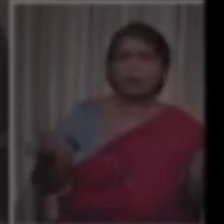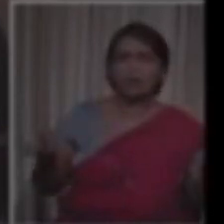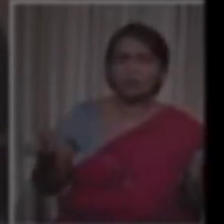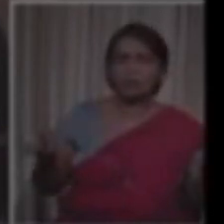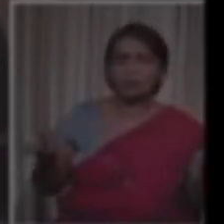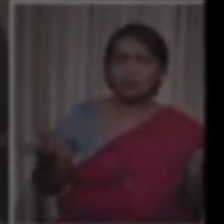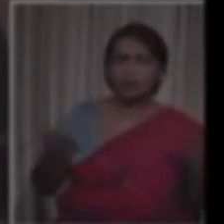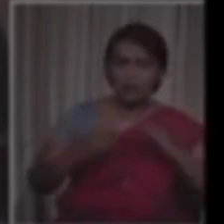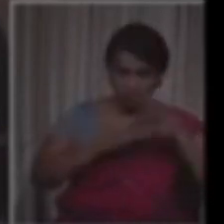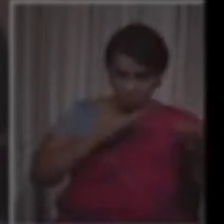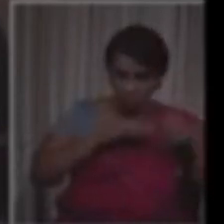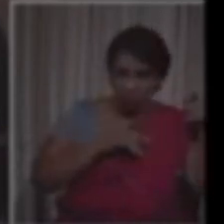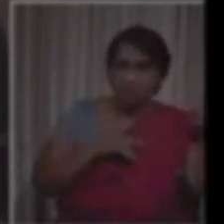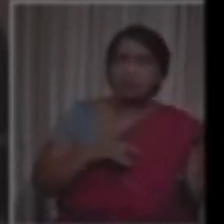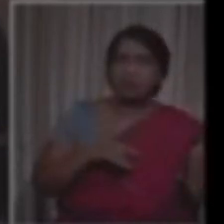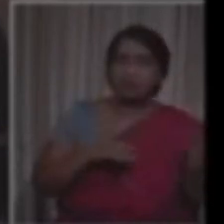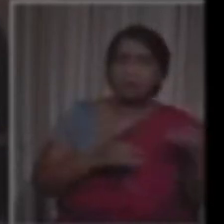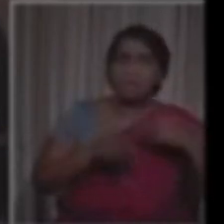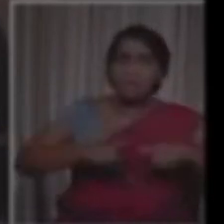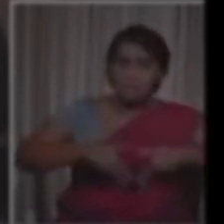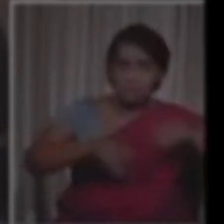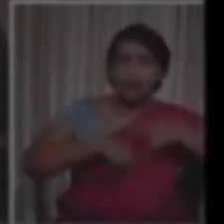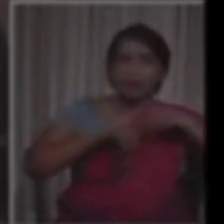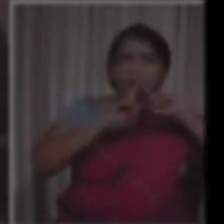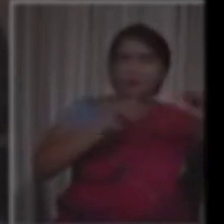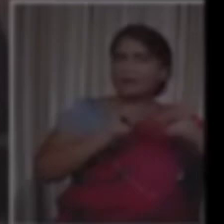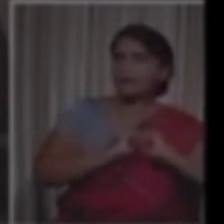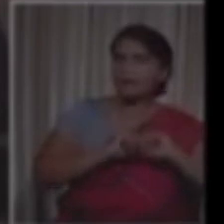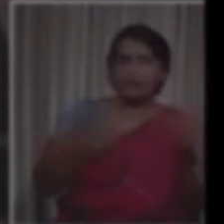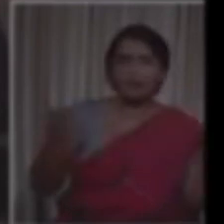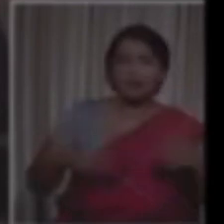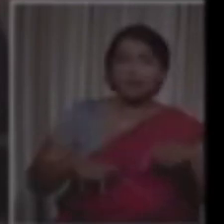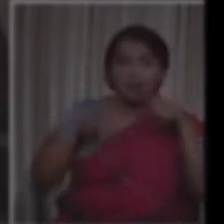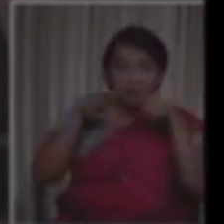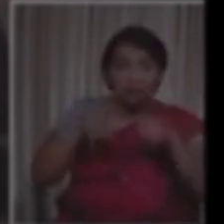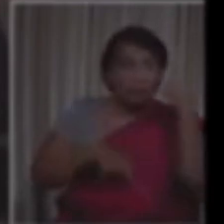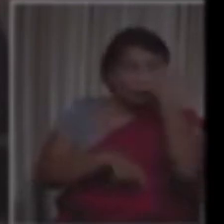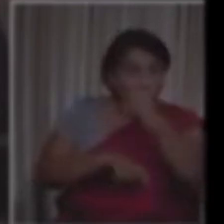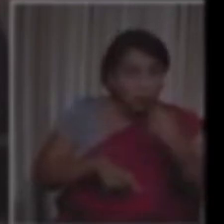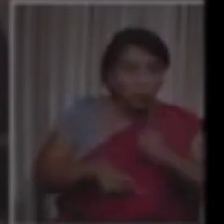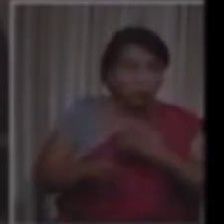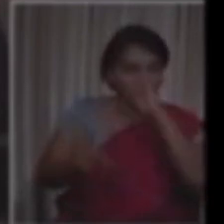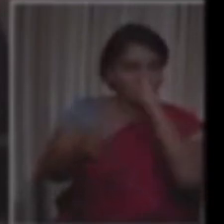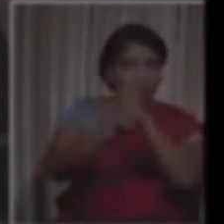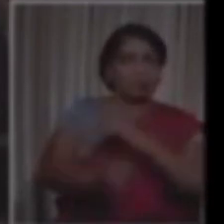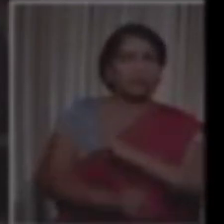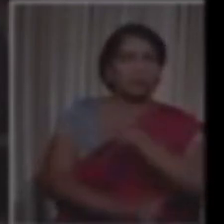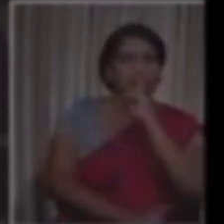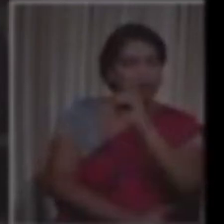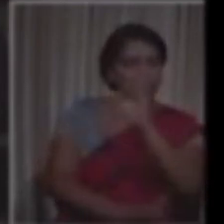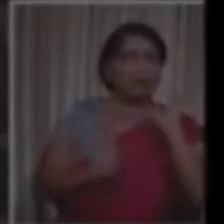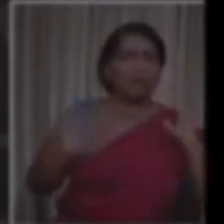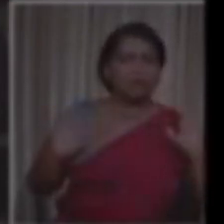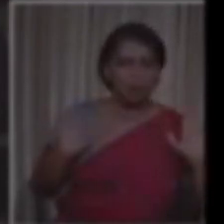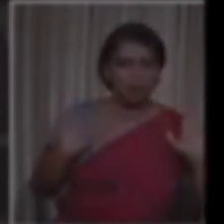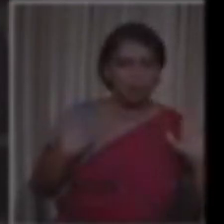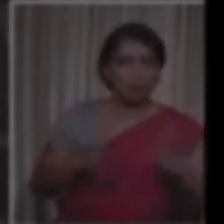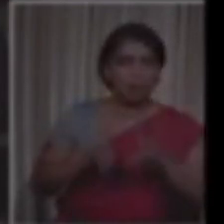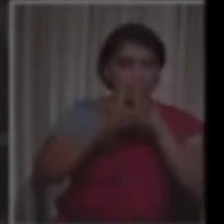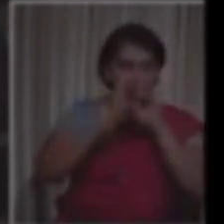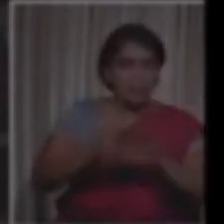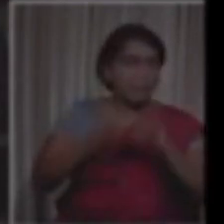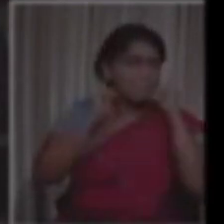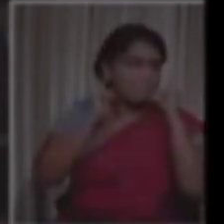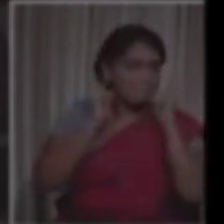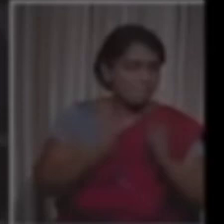මේක ගමට ගිහිල්ලා මන්සන්දියට ගිහිල්ලා කියලා වැඩක් නැහැ. මේ ඇගේ මූණටම මේක ප්‍රකාශයට පත් කළ යුතුයි. එවැනි අසිස්ත